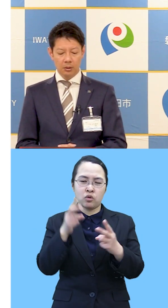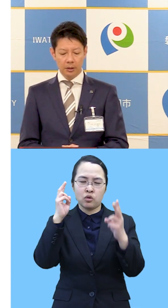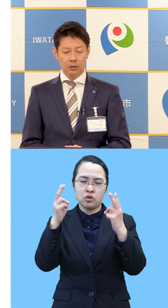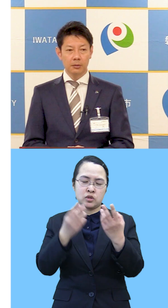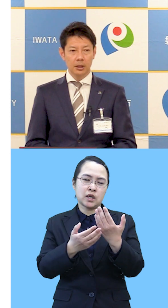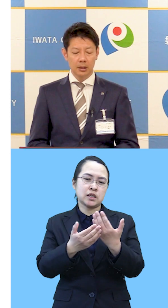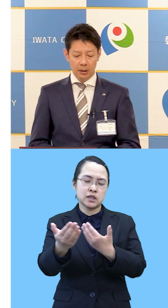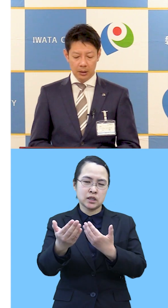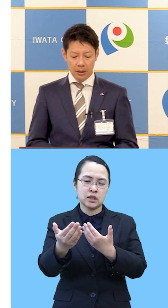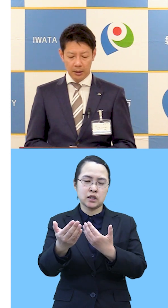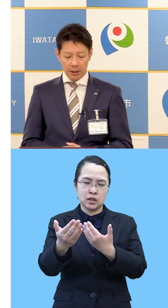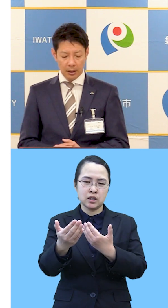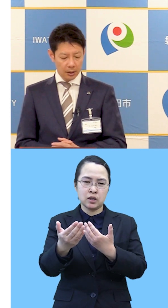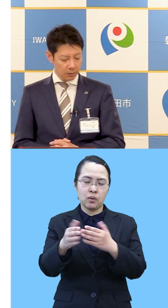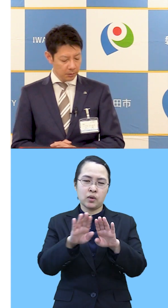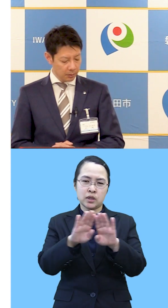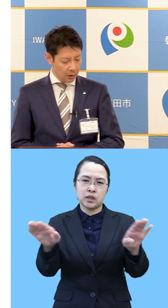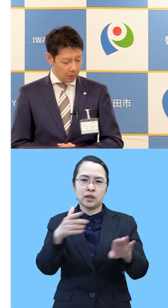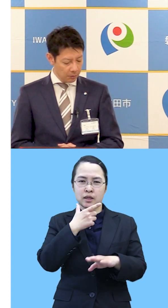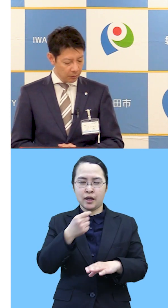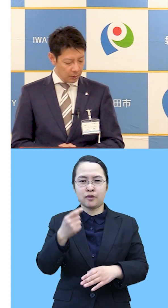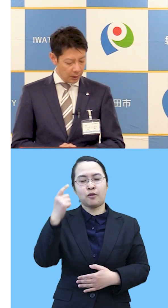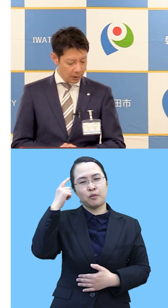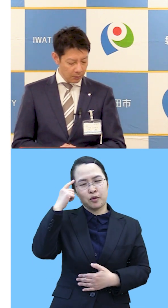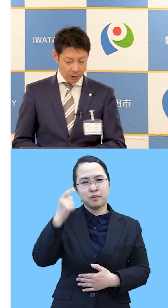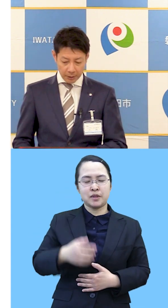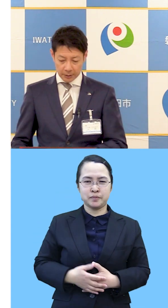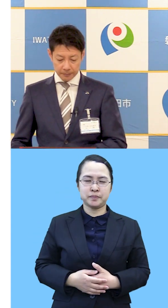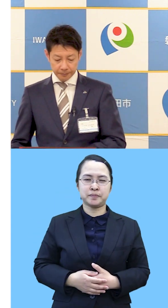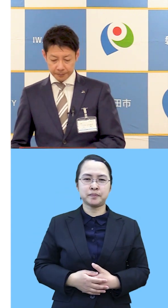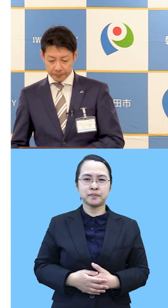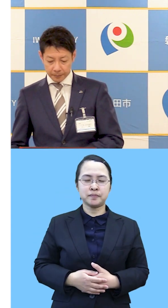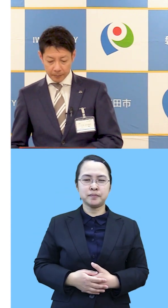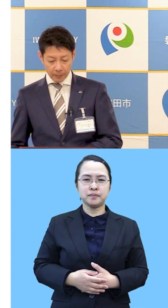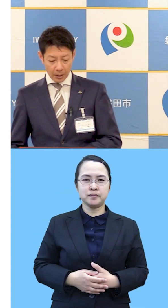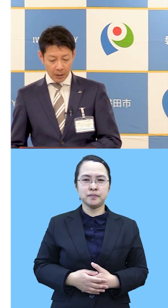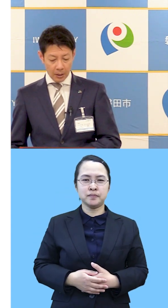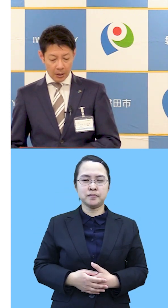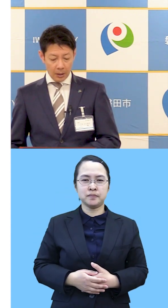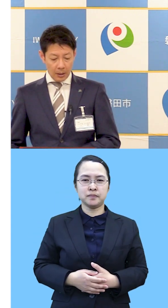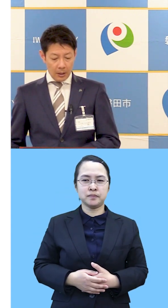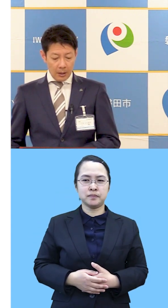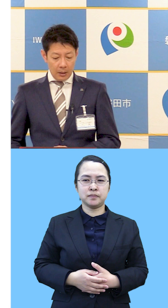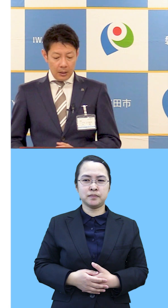所商工会とともに開いていきたいなというふうに思っております。